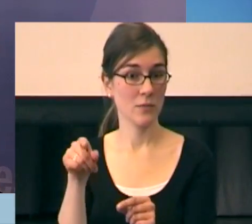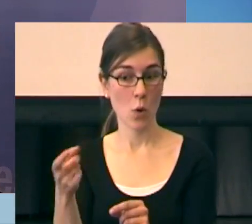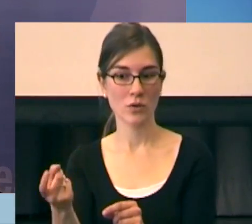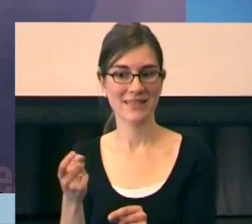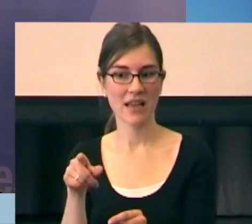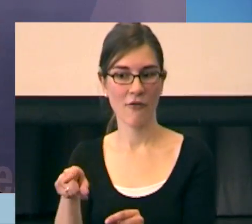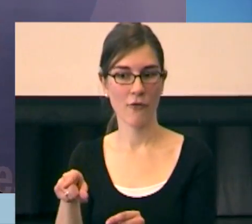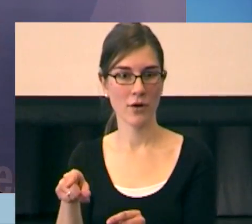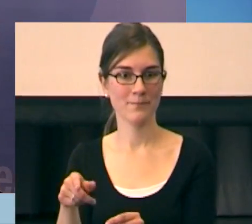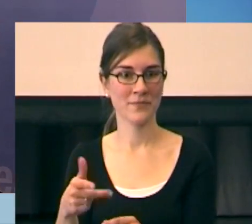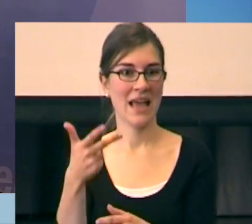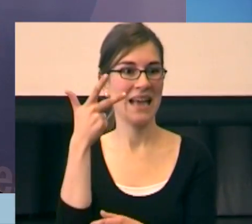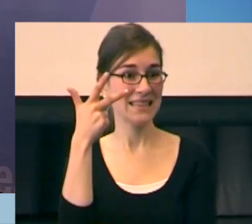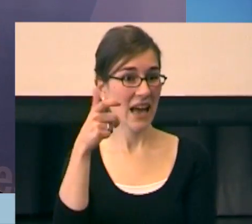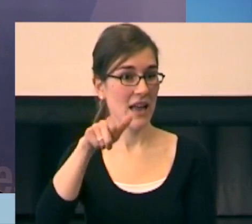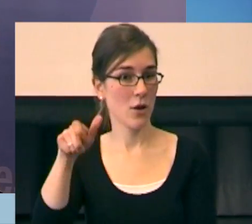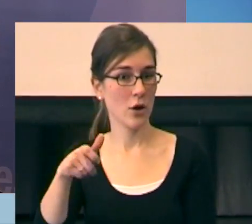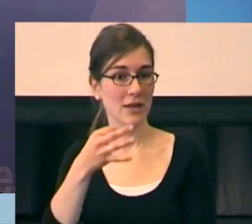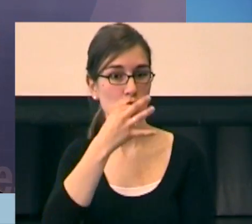12 jünger als 50.